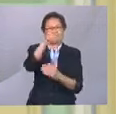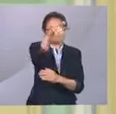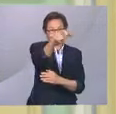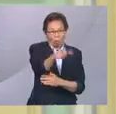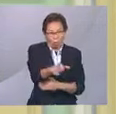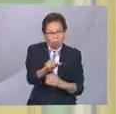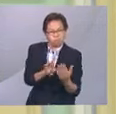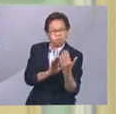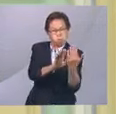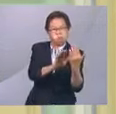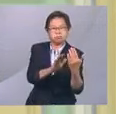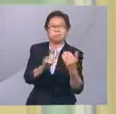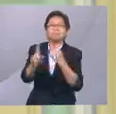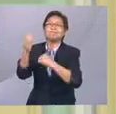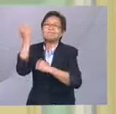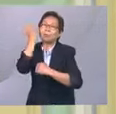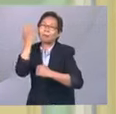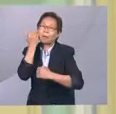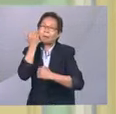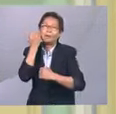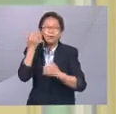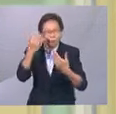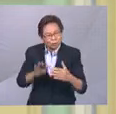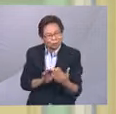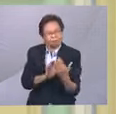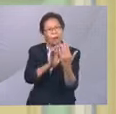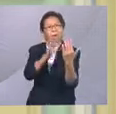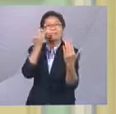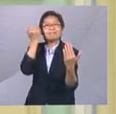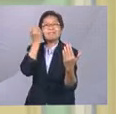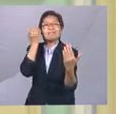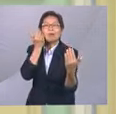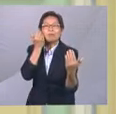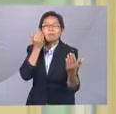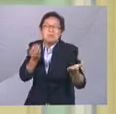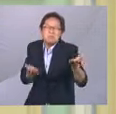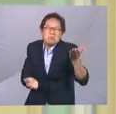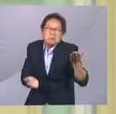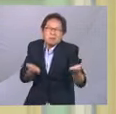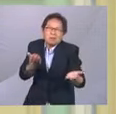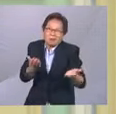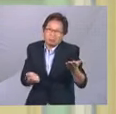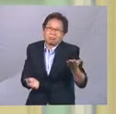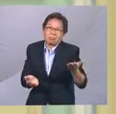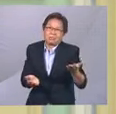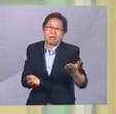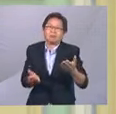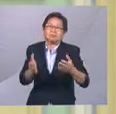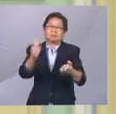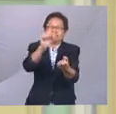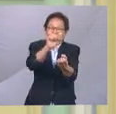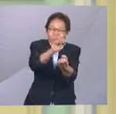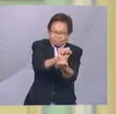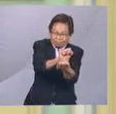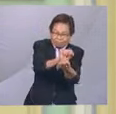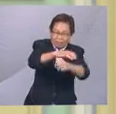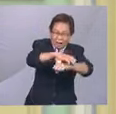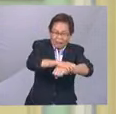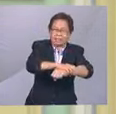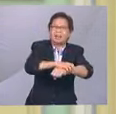sehingga mengingatkan kalau dihadapkan ke mahkamah mungkin brekele akan Dire